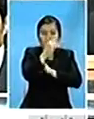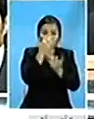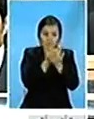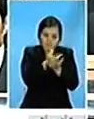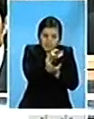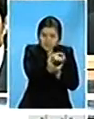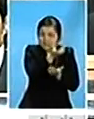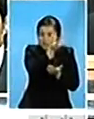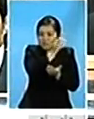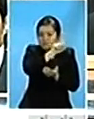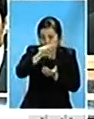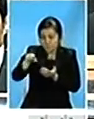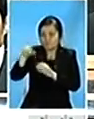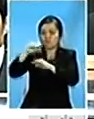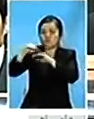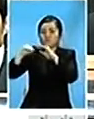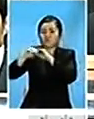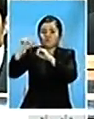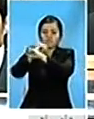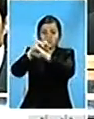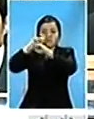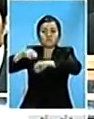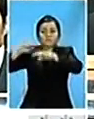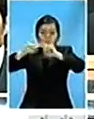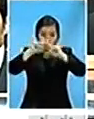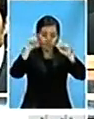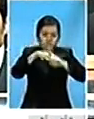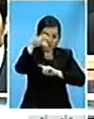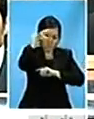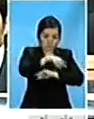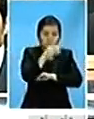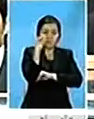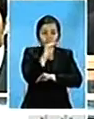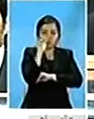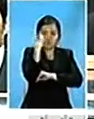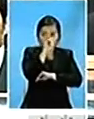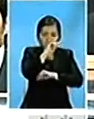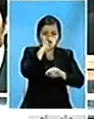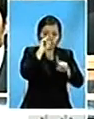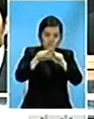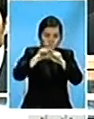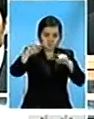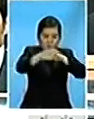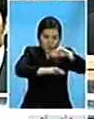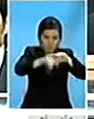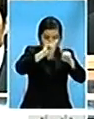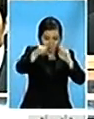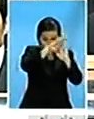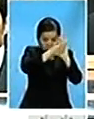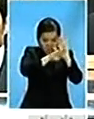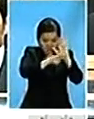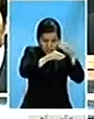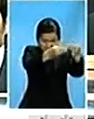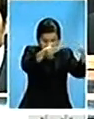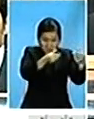มีเอกสารรายละเอียดมากกว่านี้หลายเท่าผมจึงจำเป็นต้องติดตามฟังคำชี้แจงข้อส